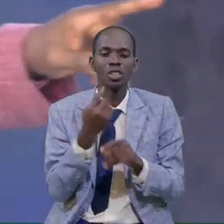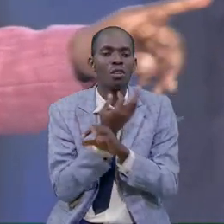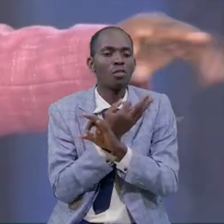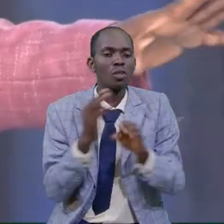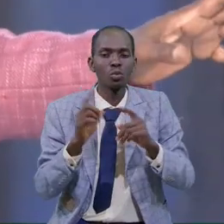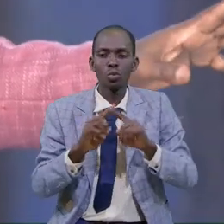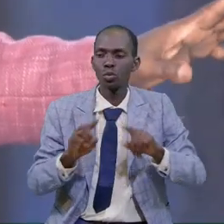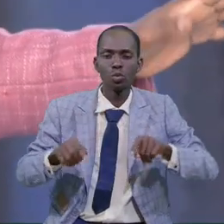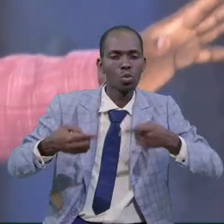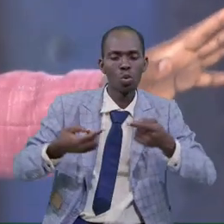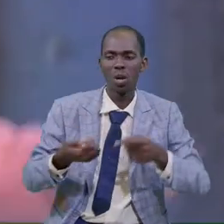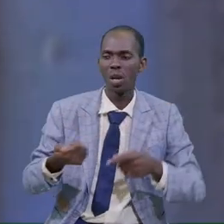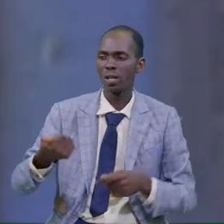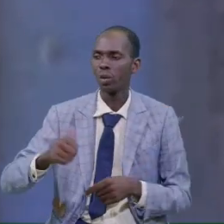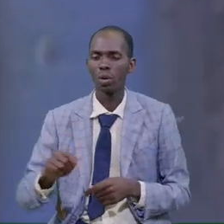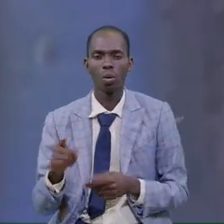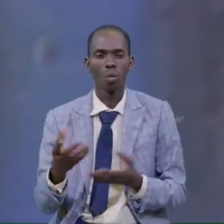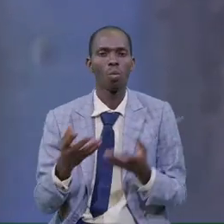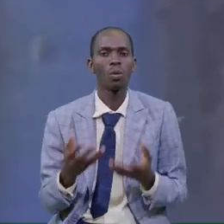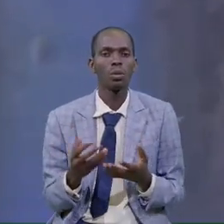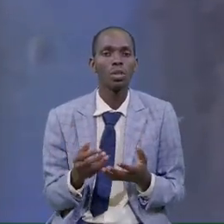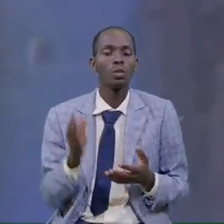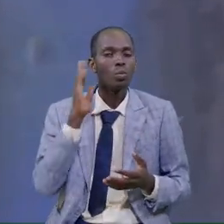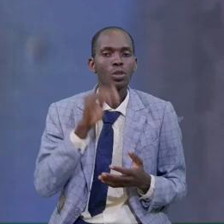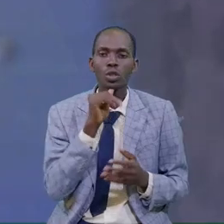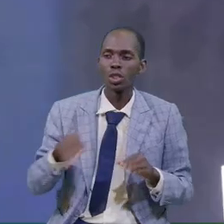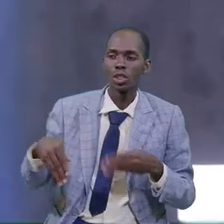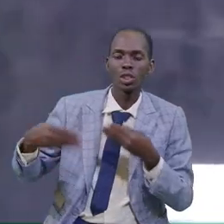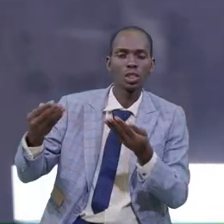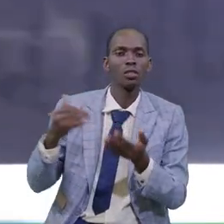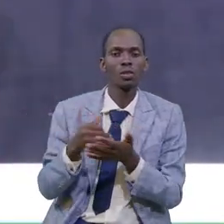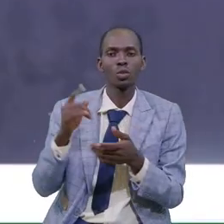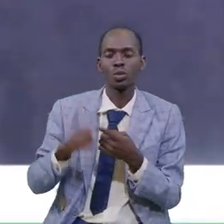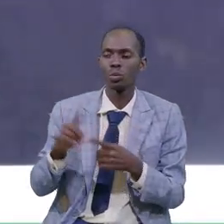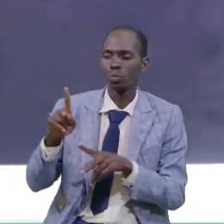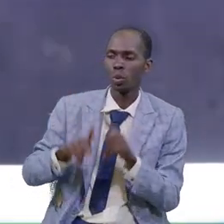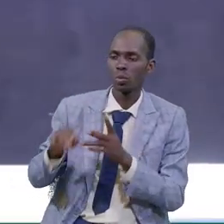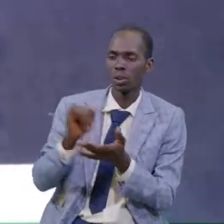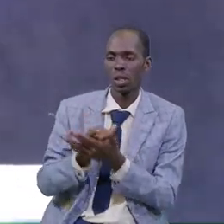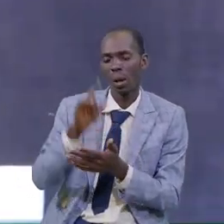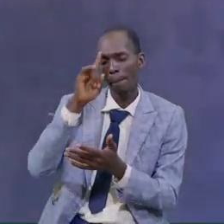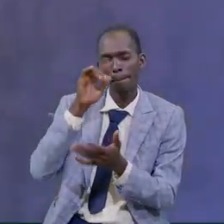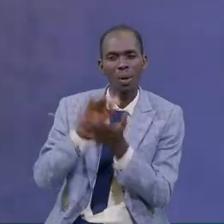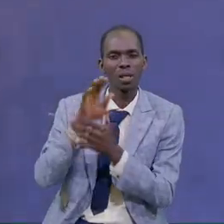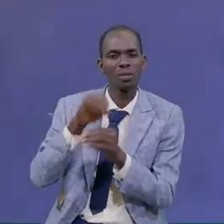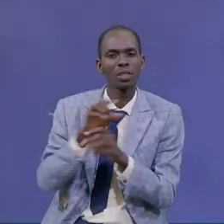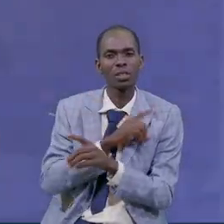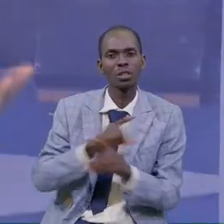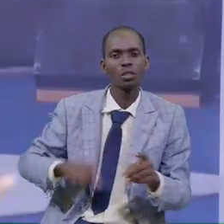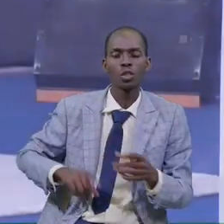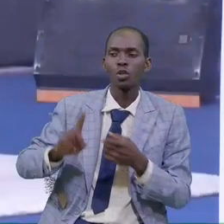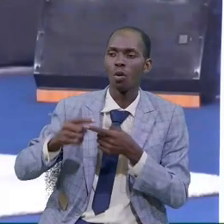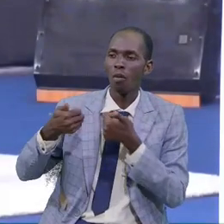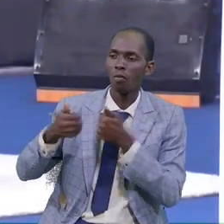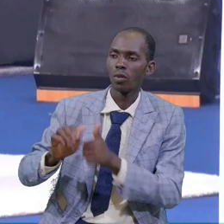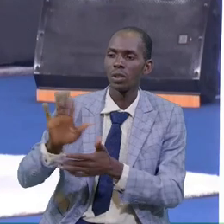veut. Il ne donnait pas cette liberté aux autres femmes qui croyaient au Seigneur pour qu'ils marchent selon leurs